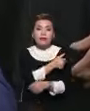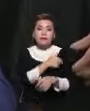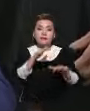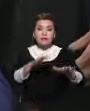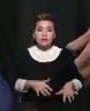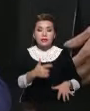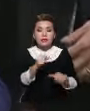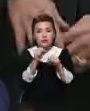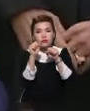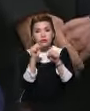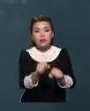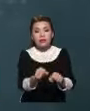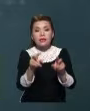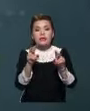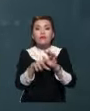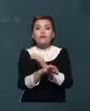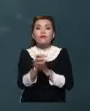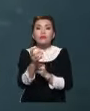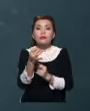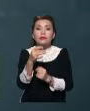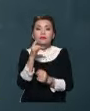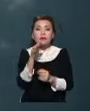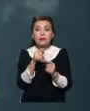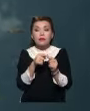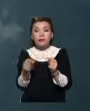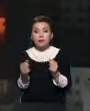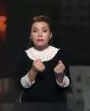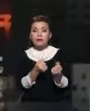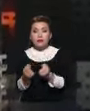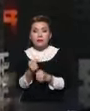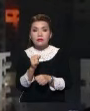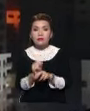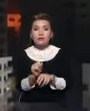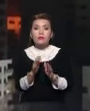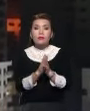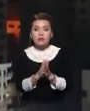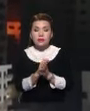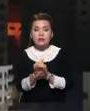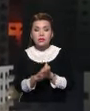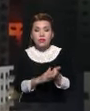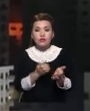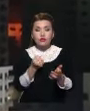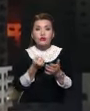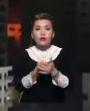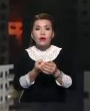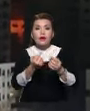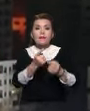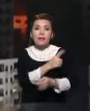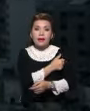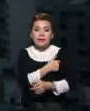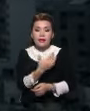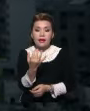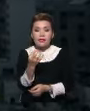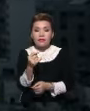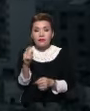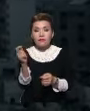быть защищены и надеется, что Тель-Авив повременит с бомбежками и наступлением. Но израильские танки продвигаются к воротам больницы Аш-Шифа. За выходные